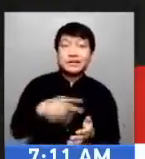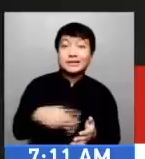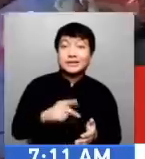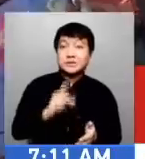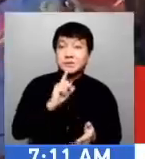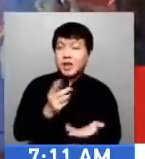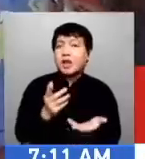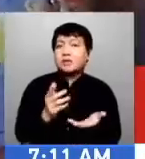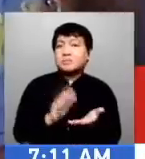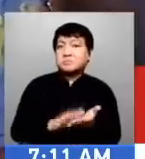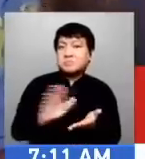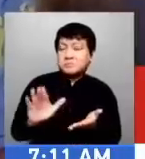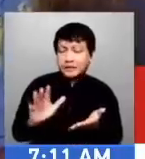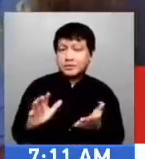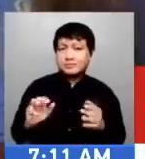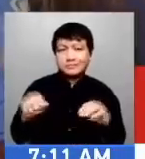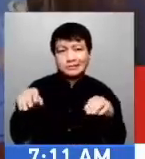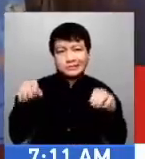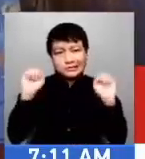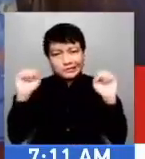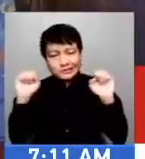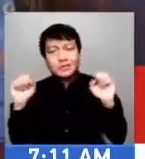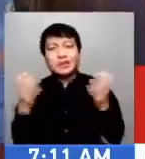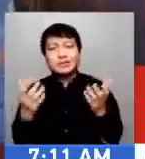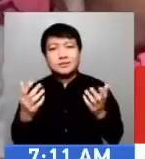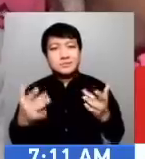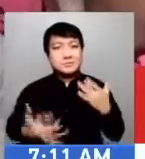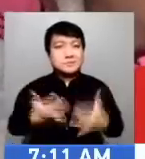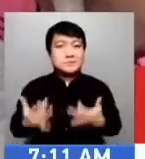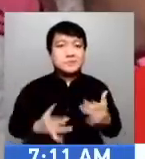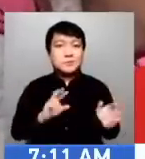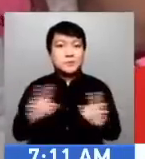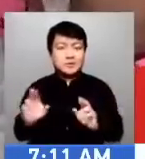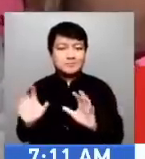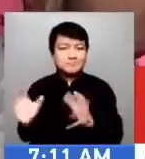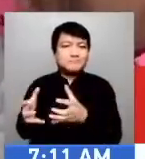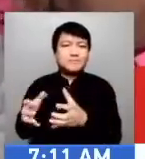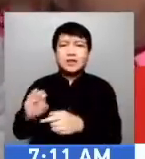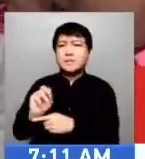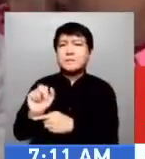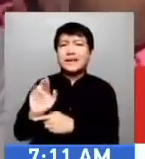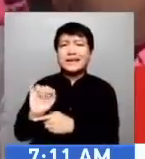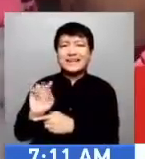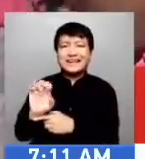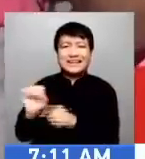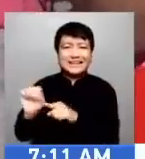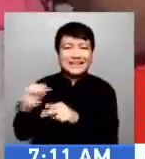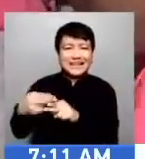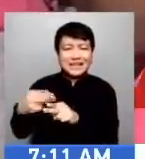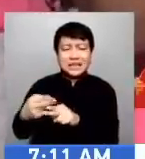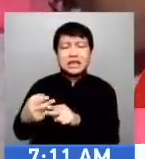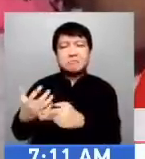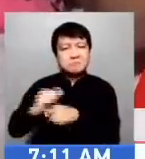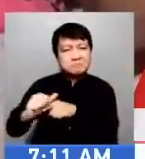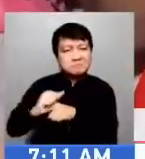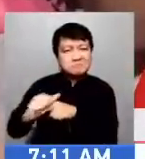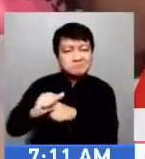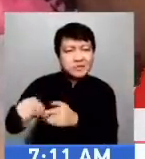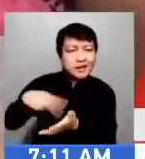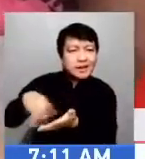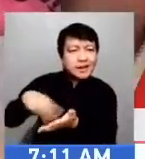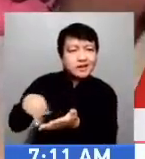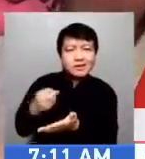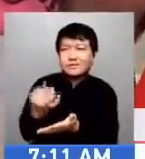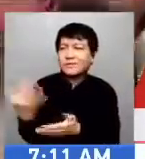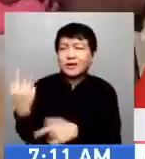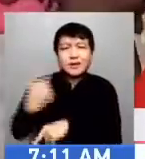inensayo. Excited na rin ang grupo ni na Marites. Nag-practice kami ng mga ilang araw. Tapos,